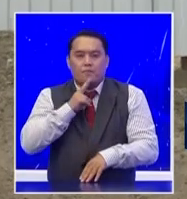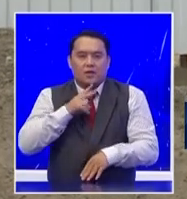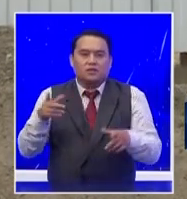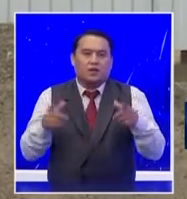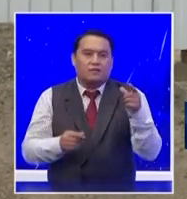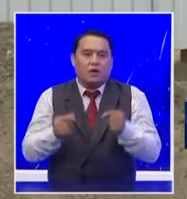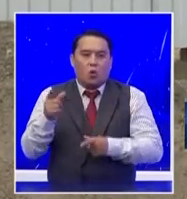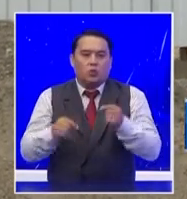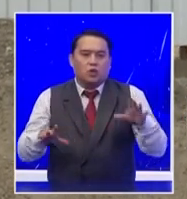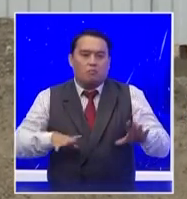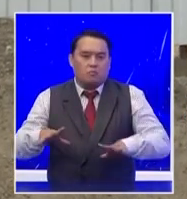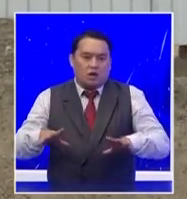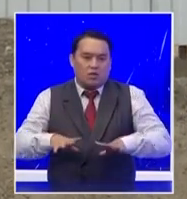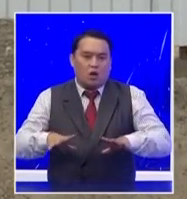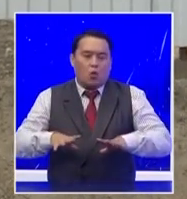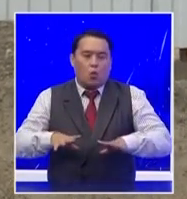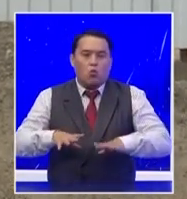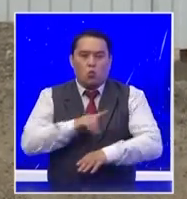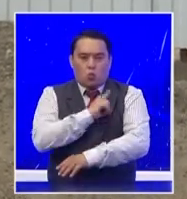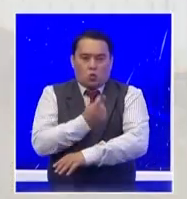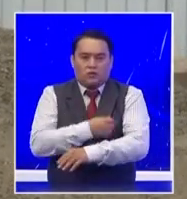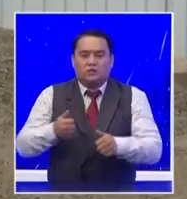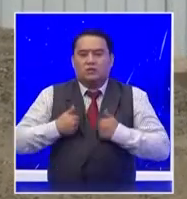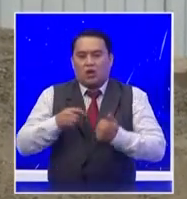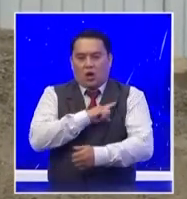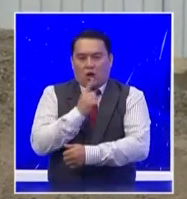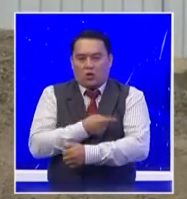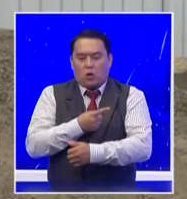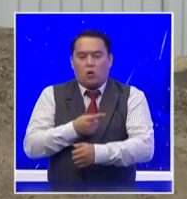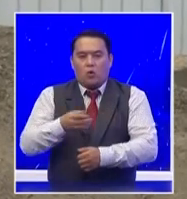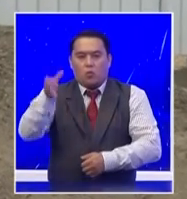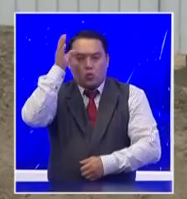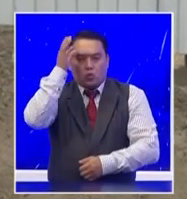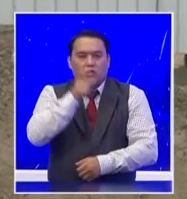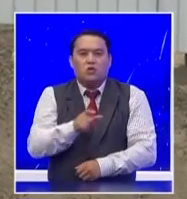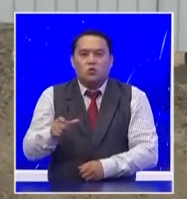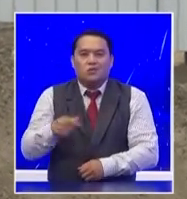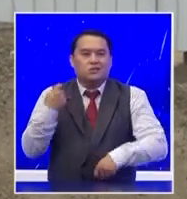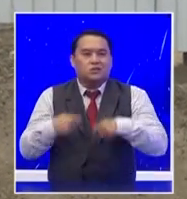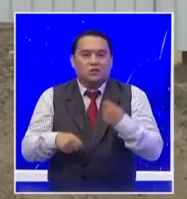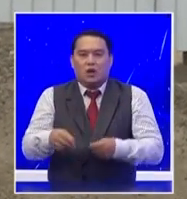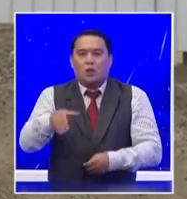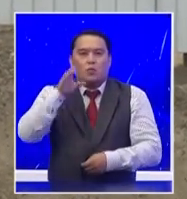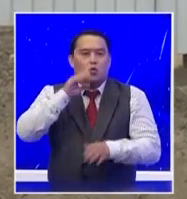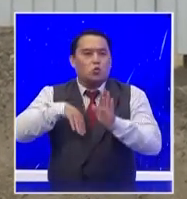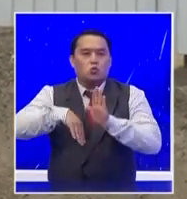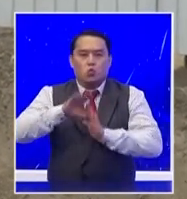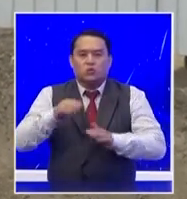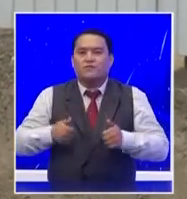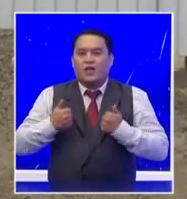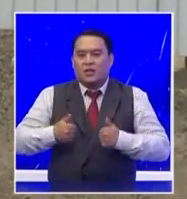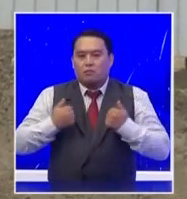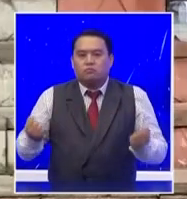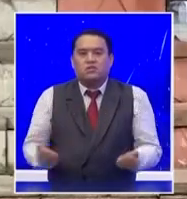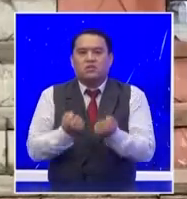кобылье молоко. За это время у меня значительно укрепился иммунитет. Наши предки очень мудрые люди, они не зря пили его. Он лучше всех витаминов